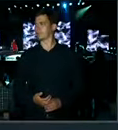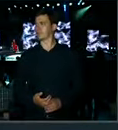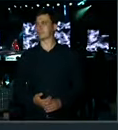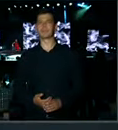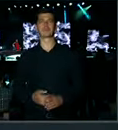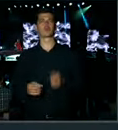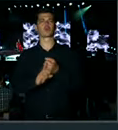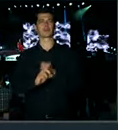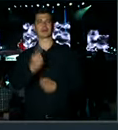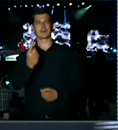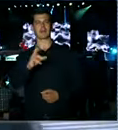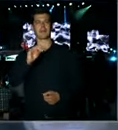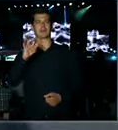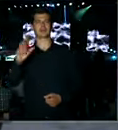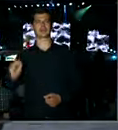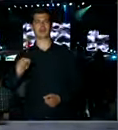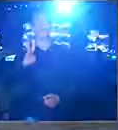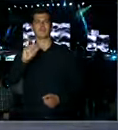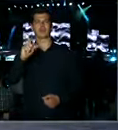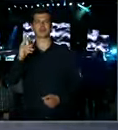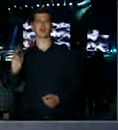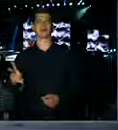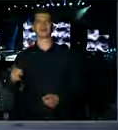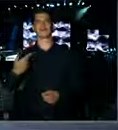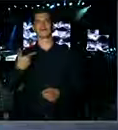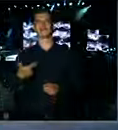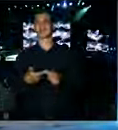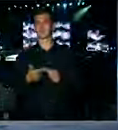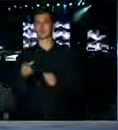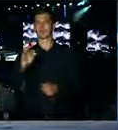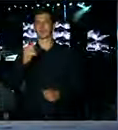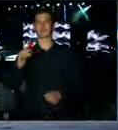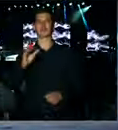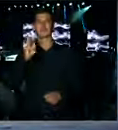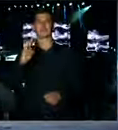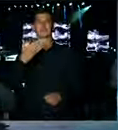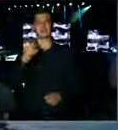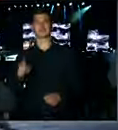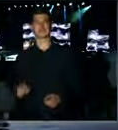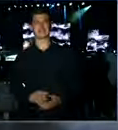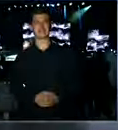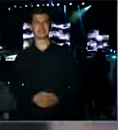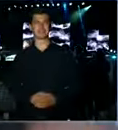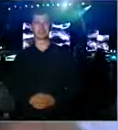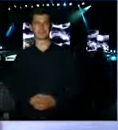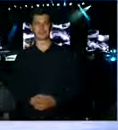Z numerem 1 Patrycja Wójciak, lat 20, Tomaszów Mazowiecki.